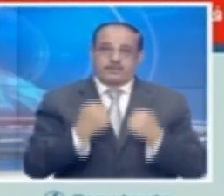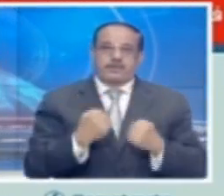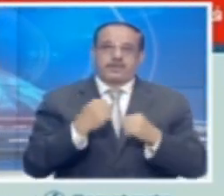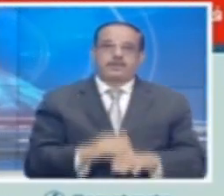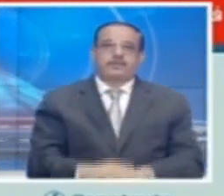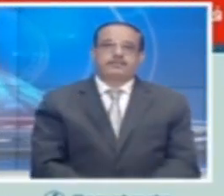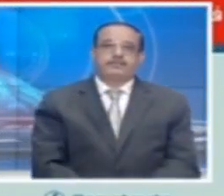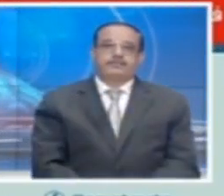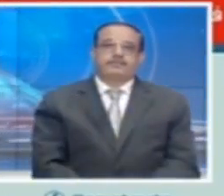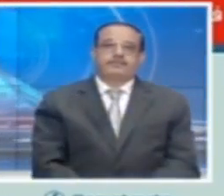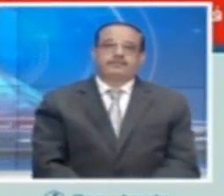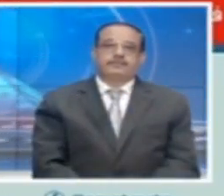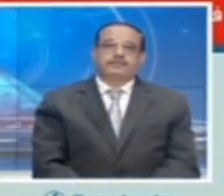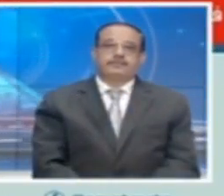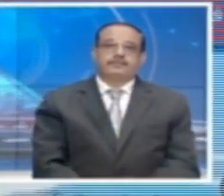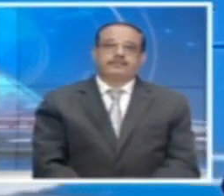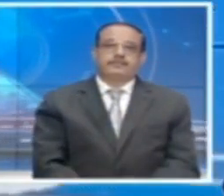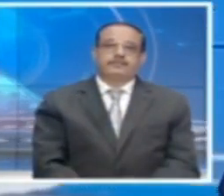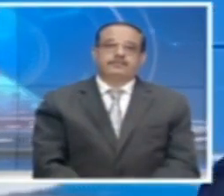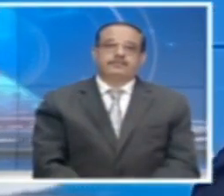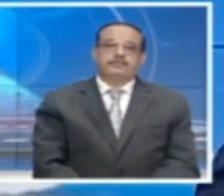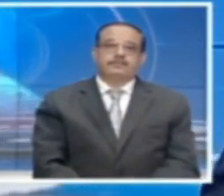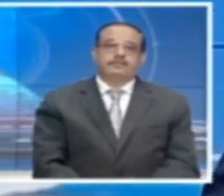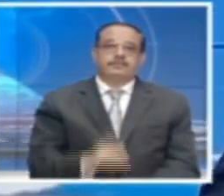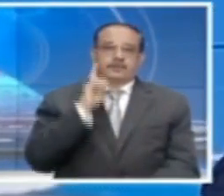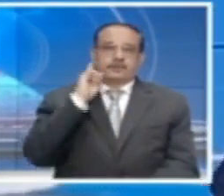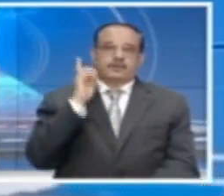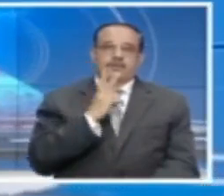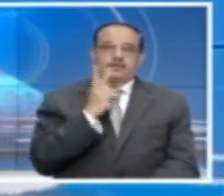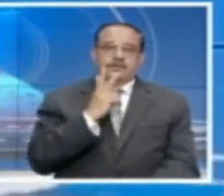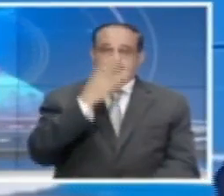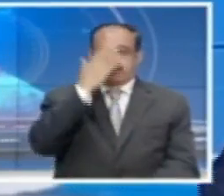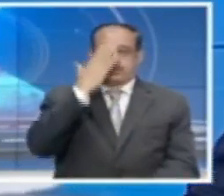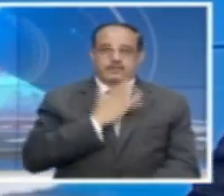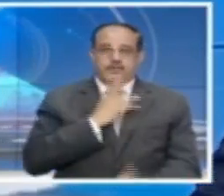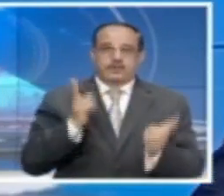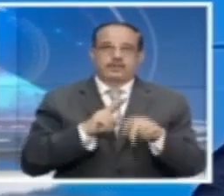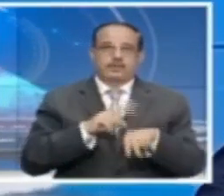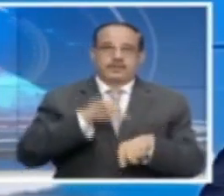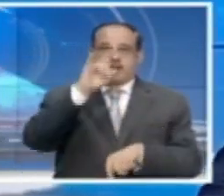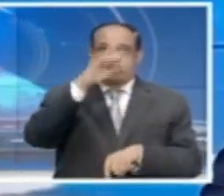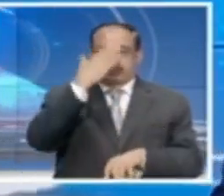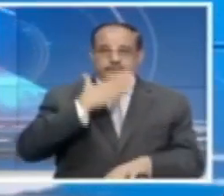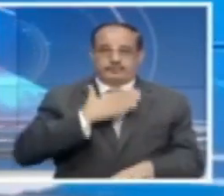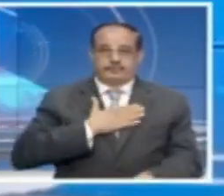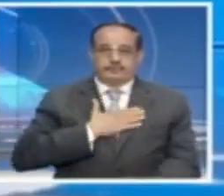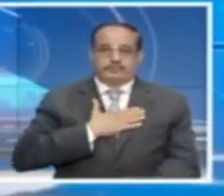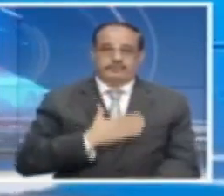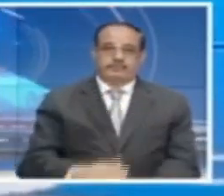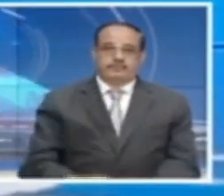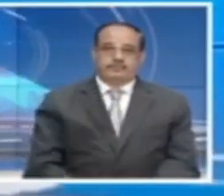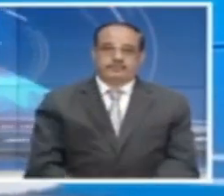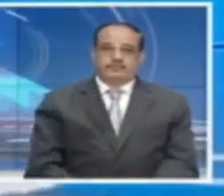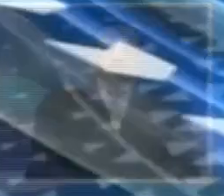192823 حالة. نهاية الموجز، أعود فألقاكم على رأس الساعة. إلى اللقاء.